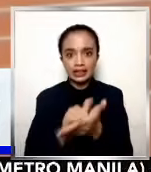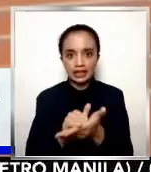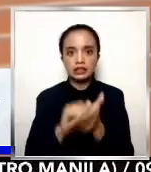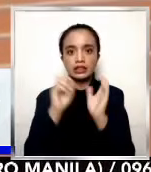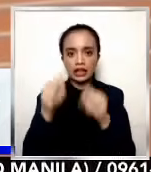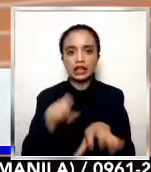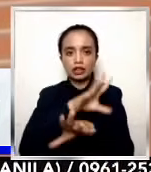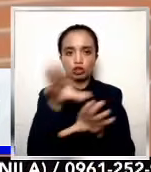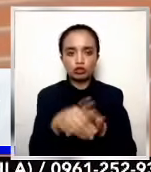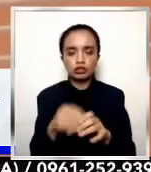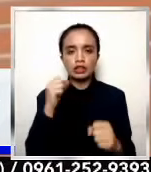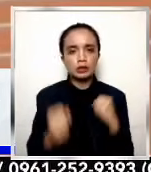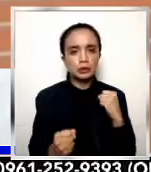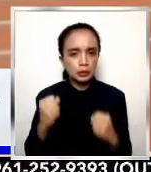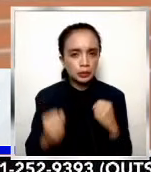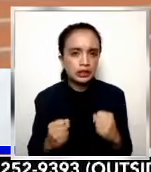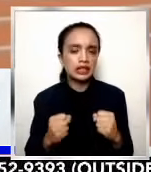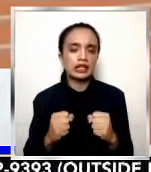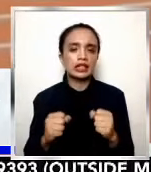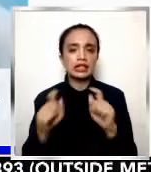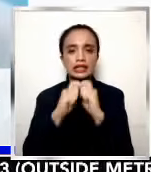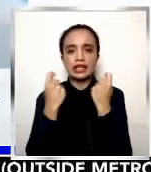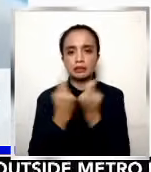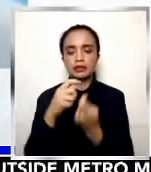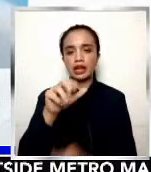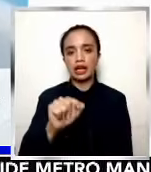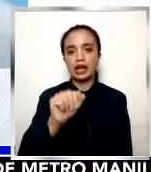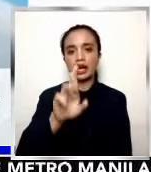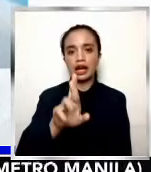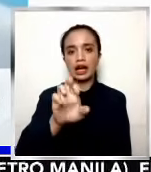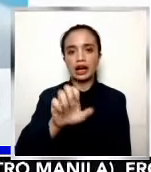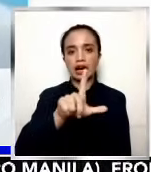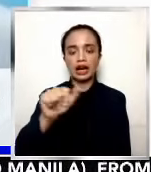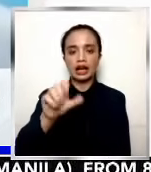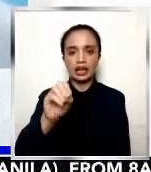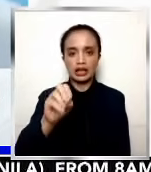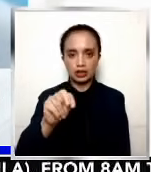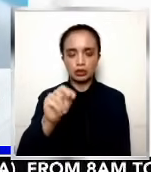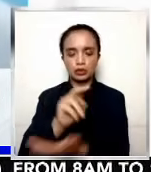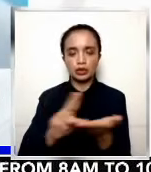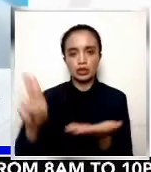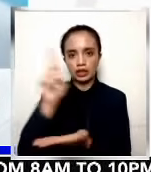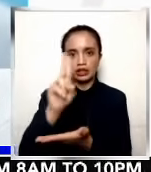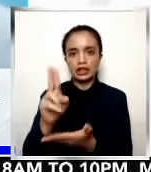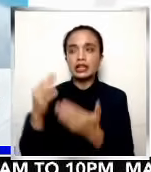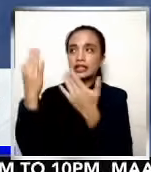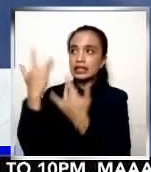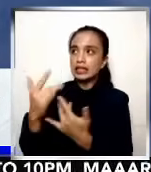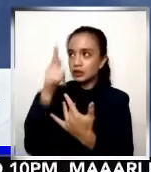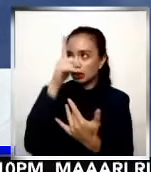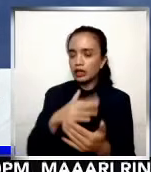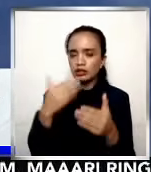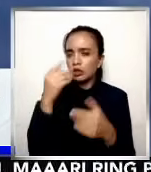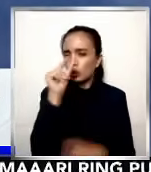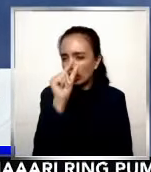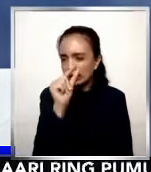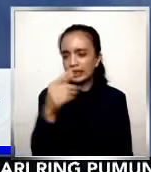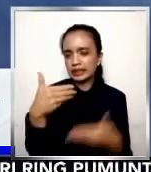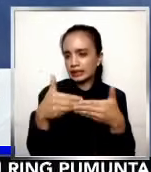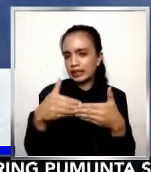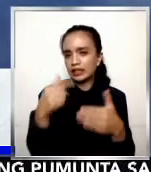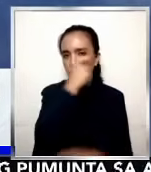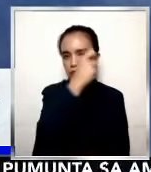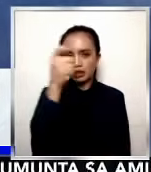ng Arellano University. So, awa po ng Diyos, konting panahon na lang gagraduate na po. And na-realize ko na yung decision ni father